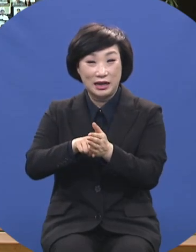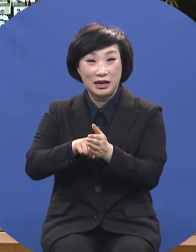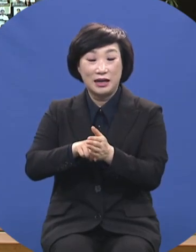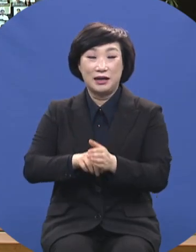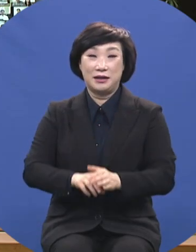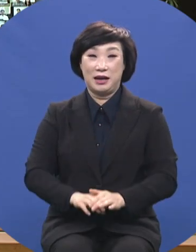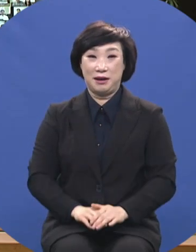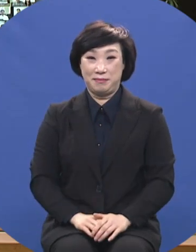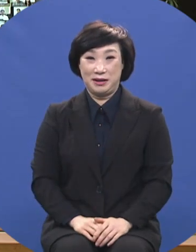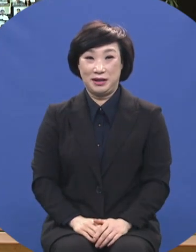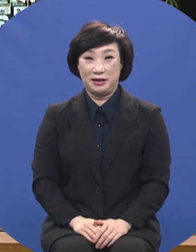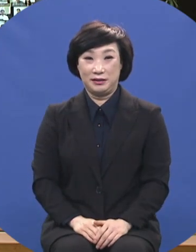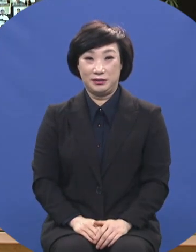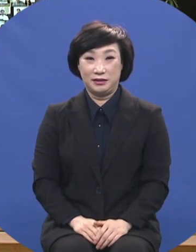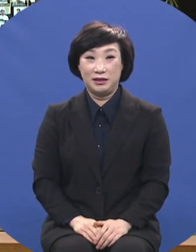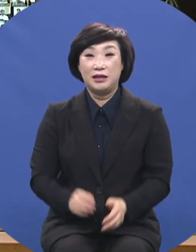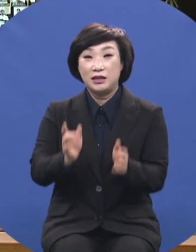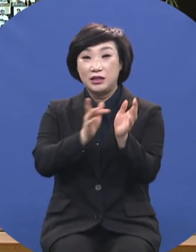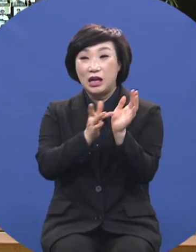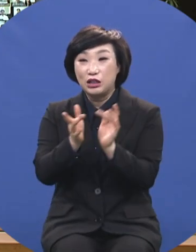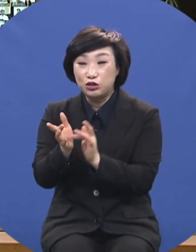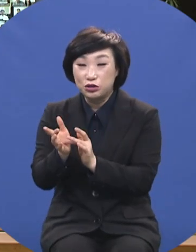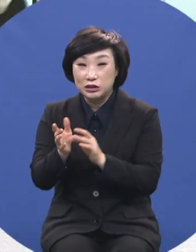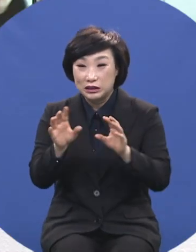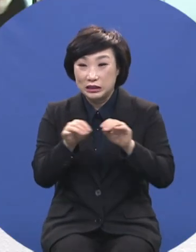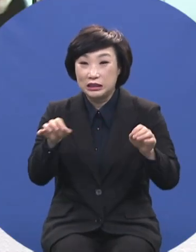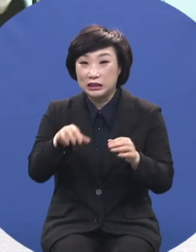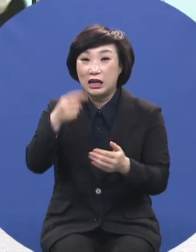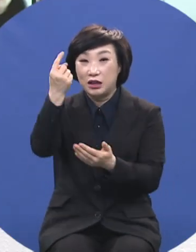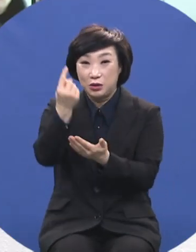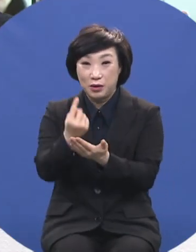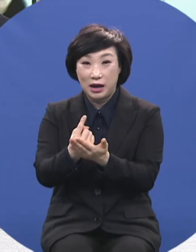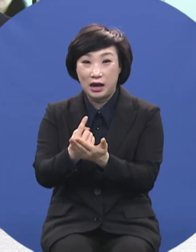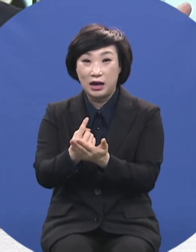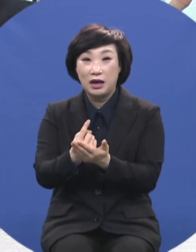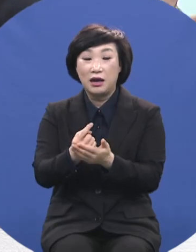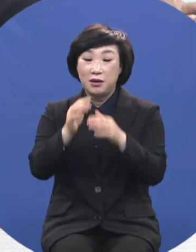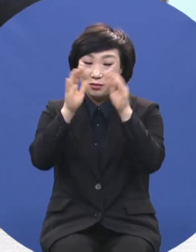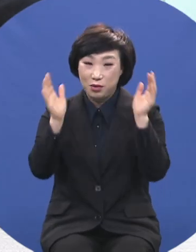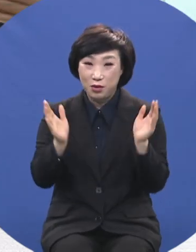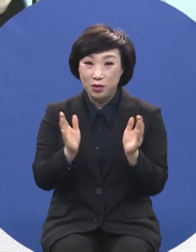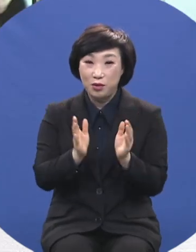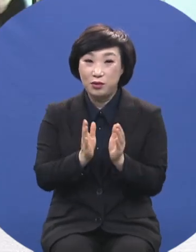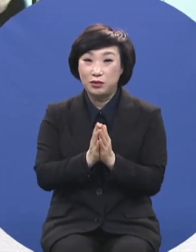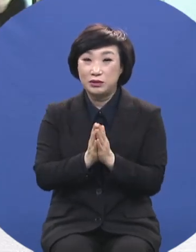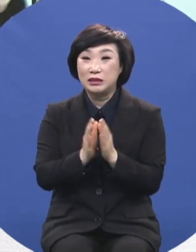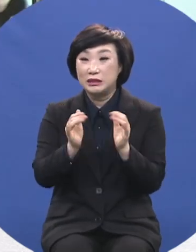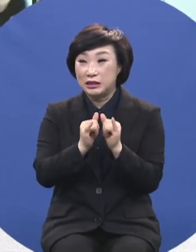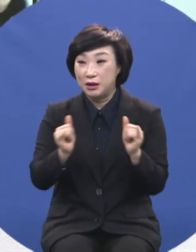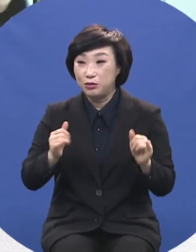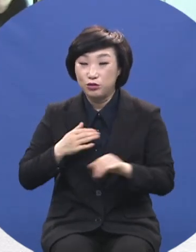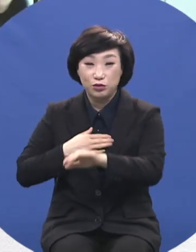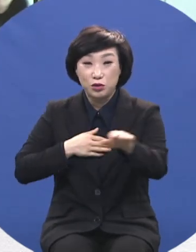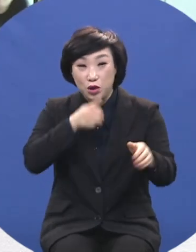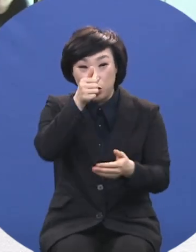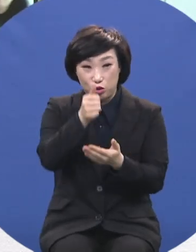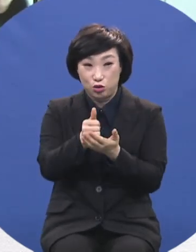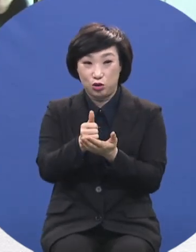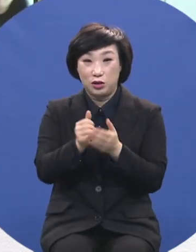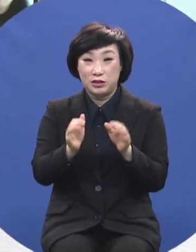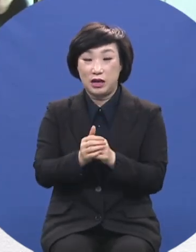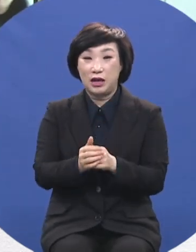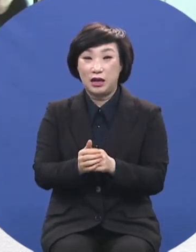영생에. 그래서 예수가 이 땅에 와서 모든 사람의 죄는